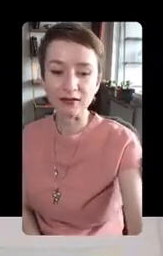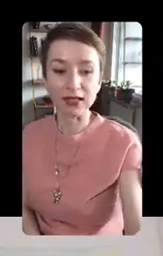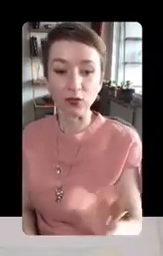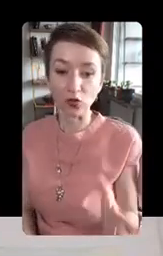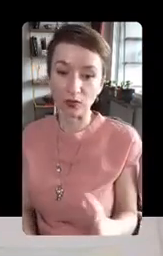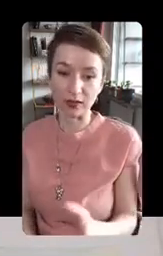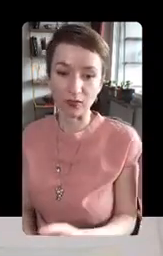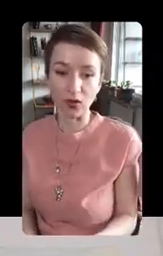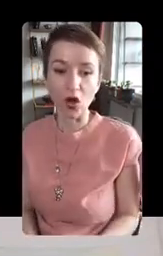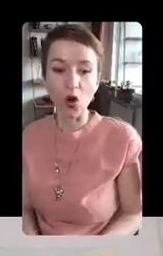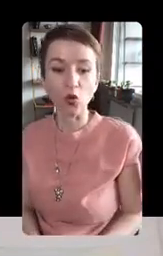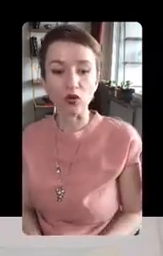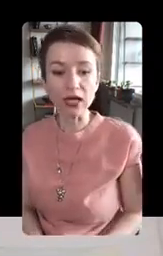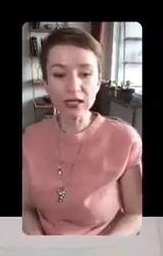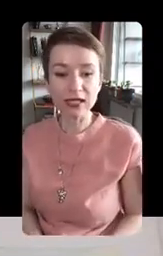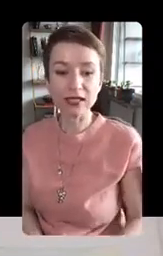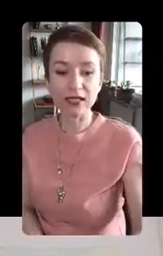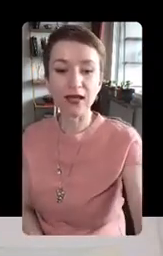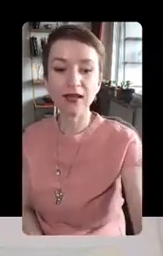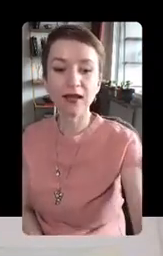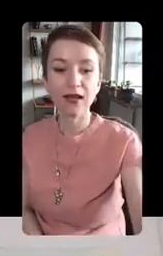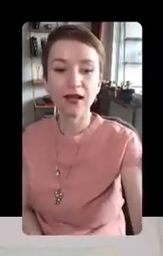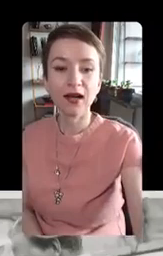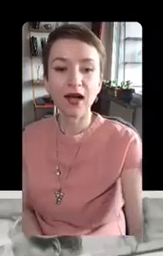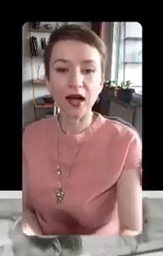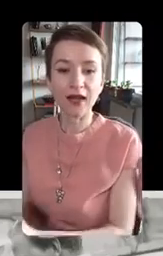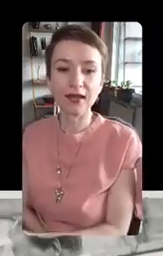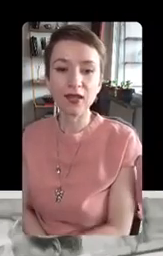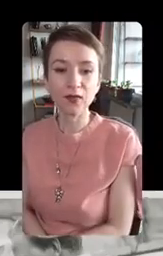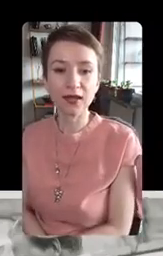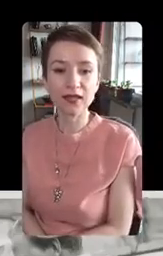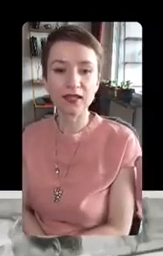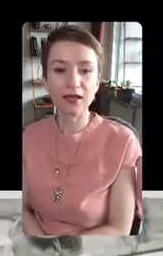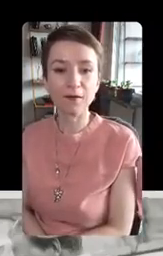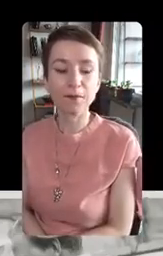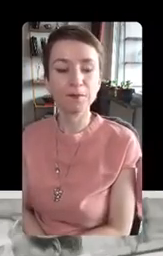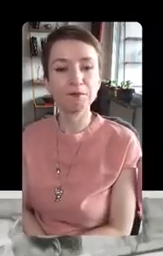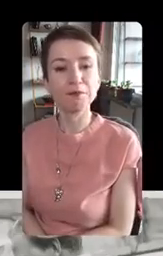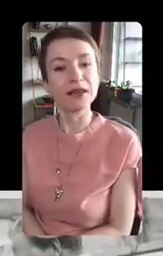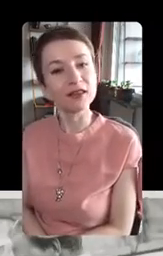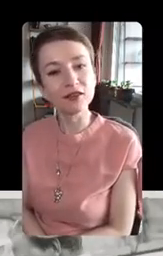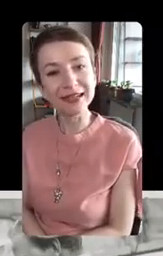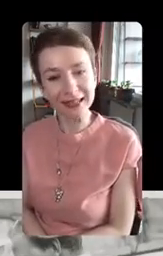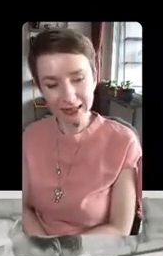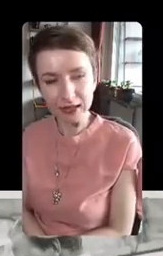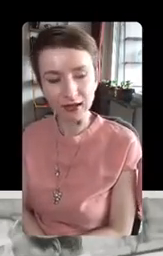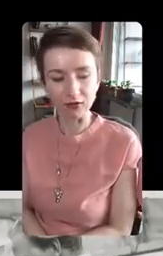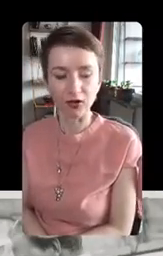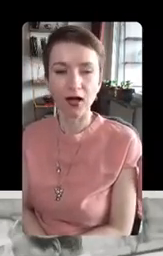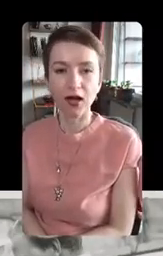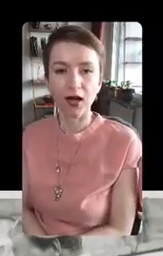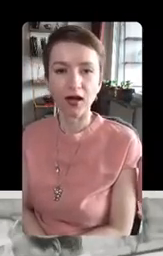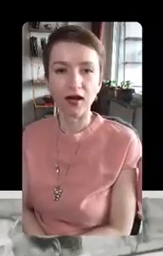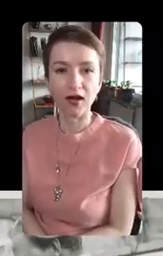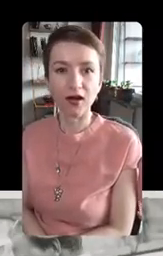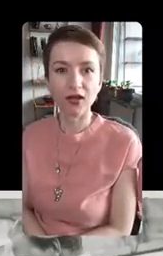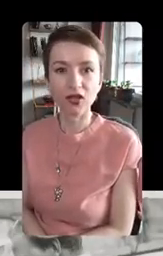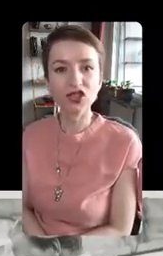Эльза Бесков таким образом у нас стала одним из передовых лидеров